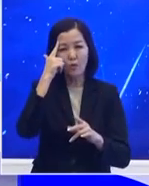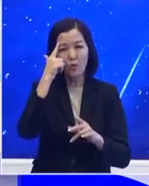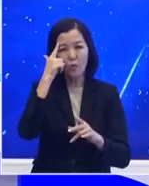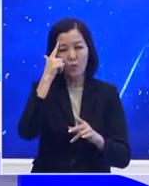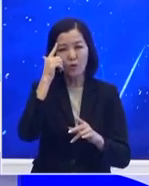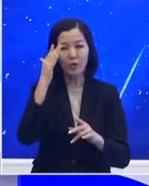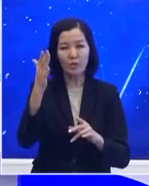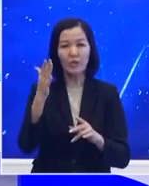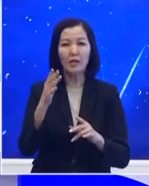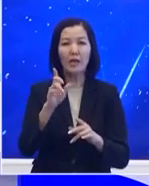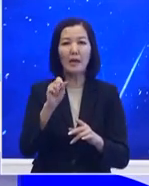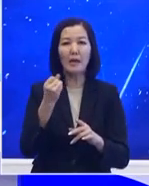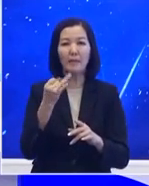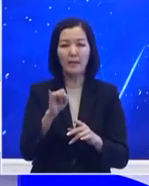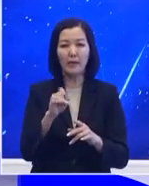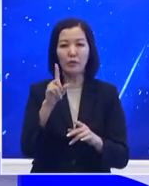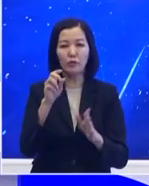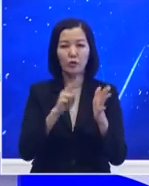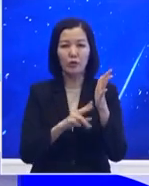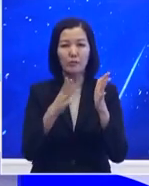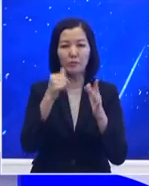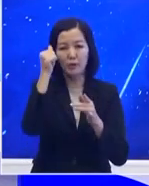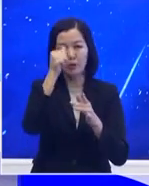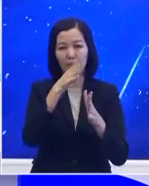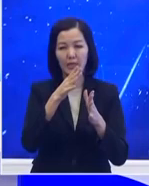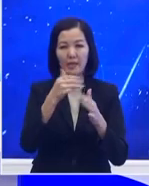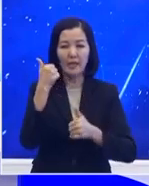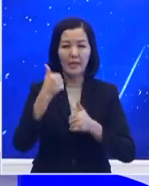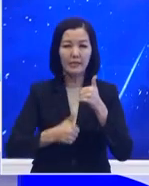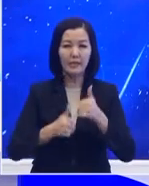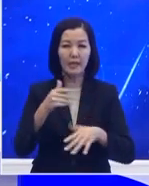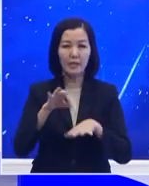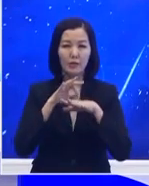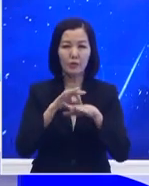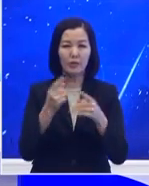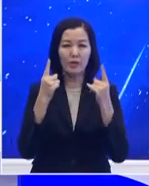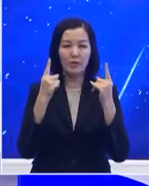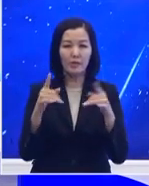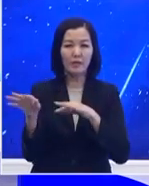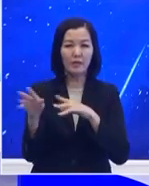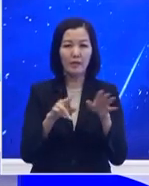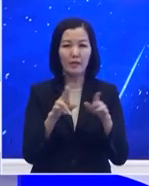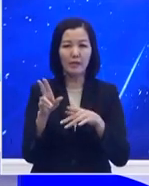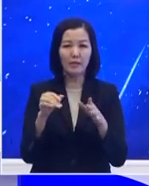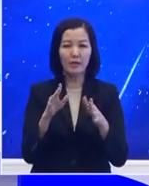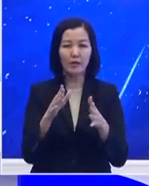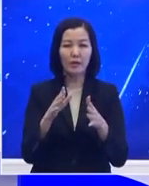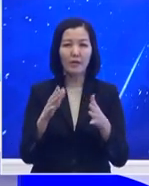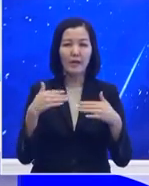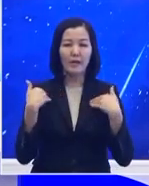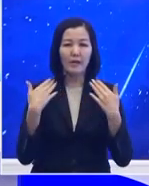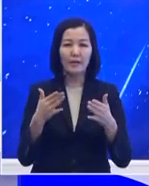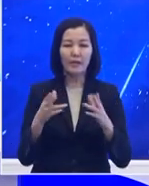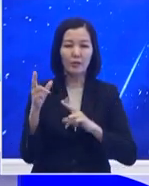Абай Құнанбайұлының 175 жылдығына арналған әдеби сайыс өтті. Ілкімді іс-шара кемеңгер мұрасы кеңінен көрініс